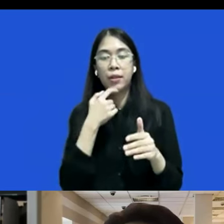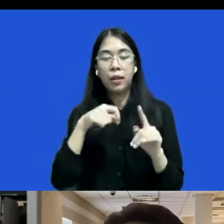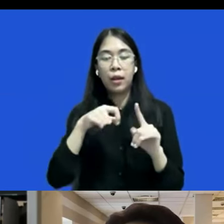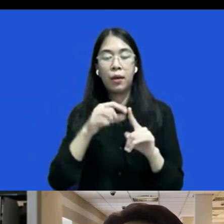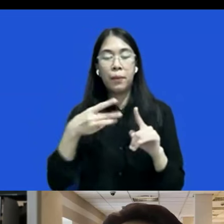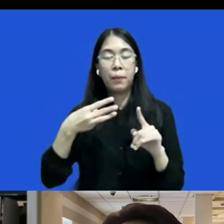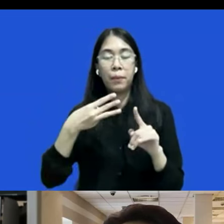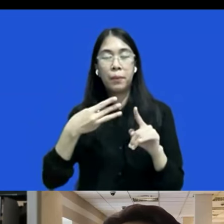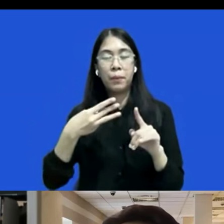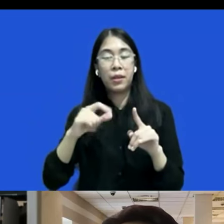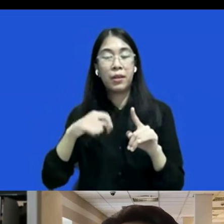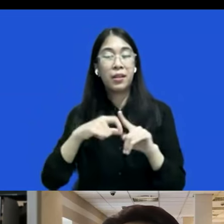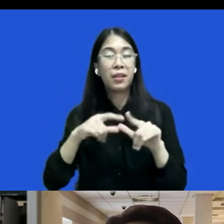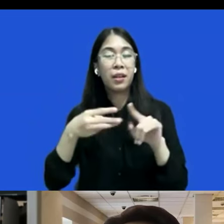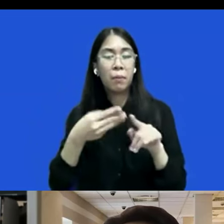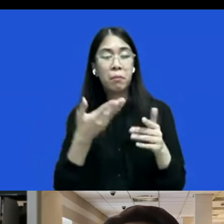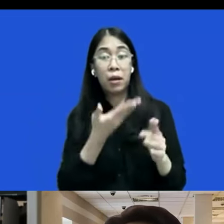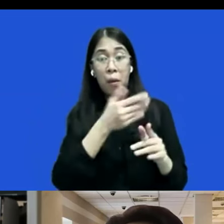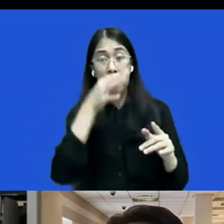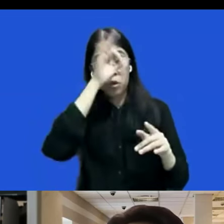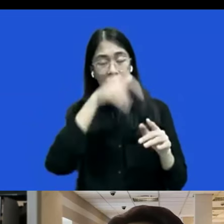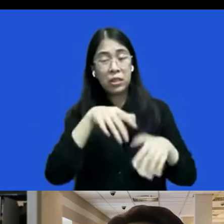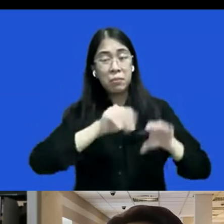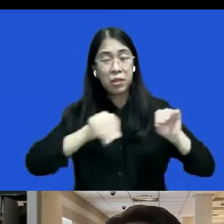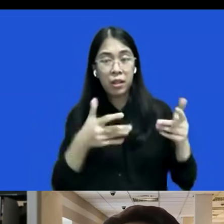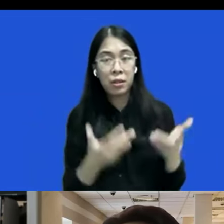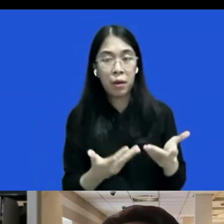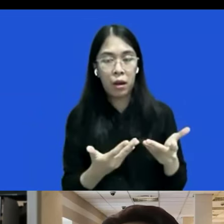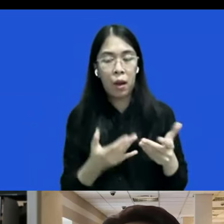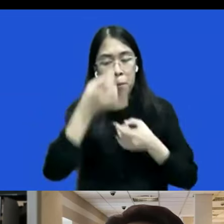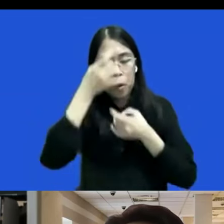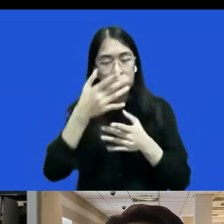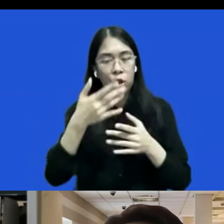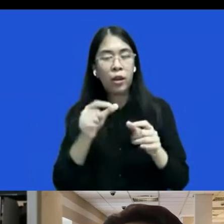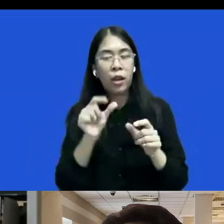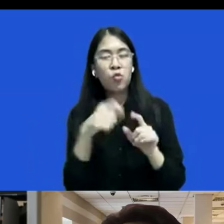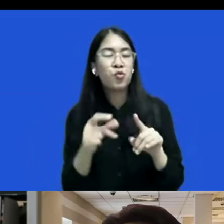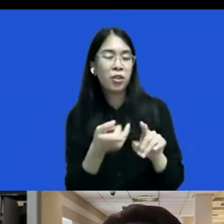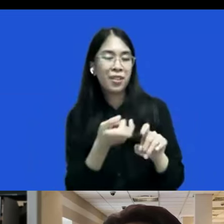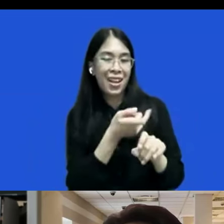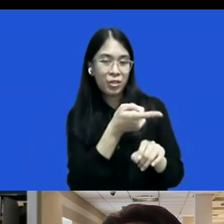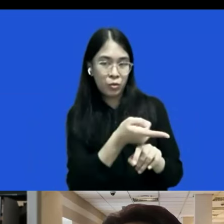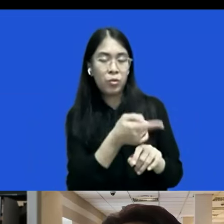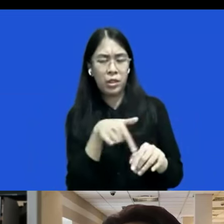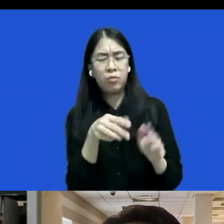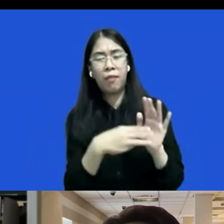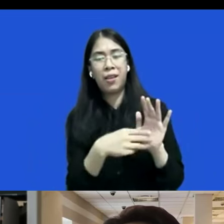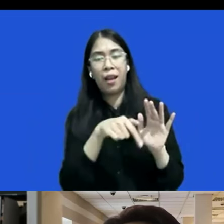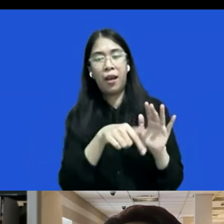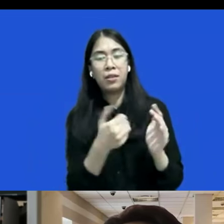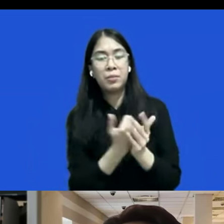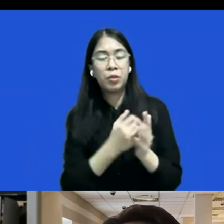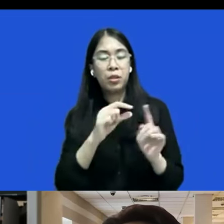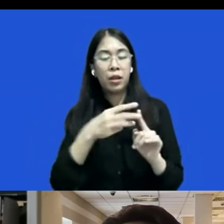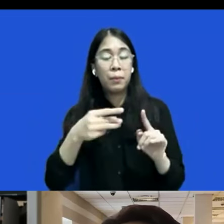bagaimana mereka harus bekerja, profesionalitasnya bisa diukur dari sana. Nah, ini yang kemudian jadi soal sekarang. Perkap itu